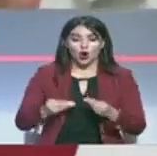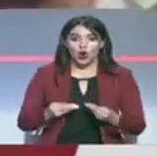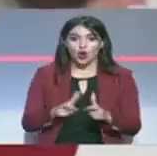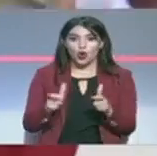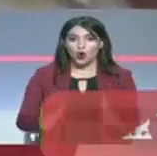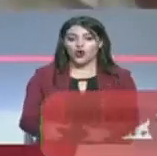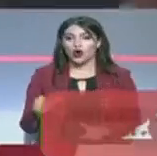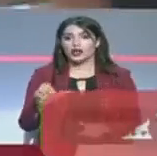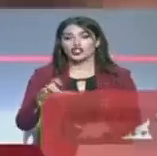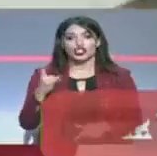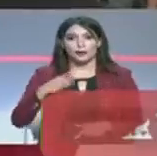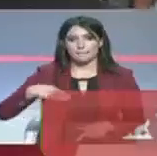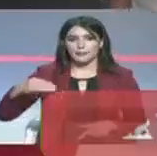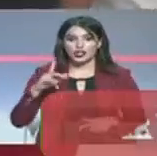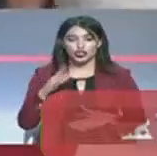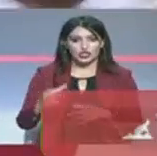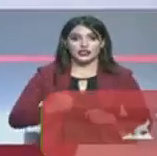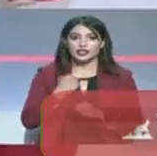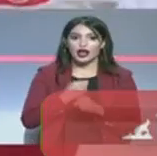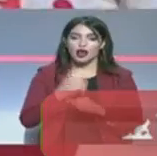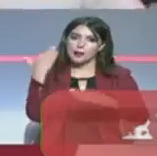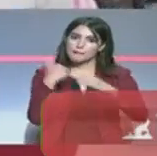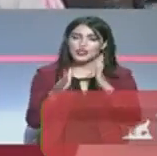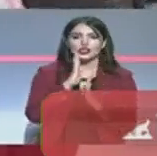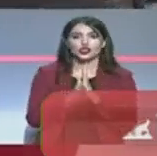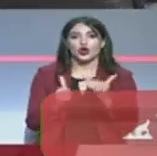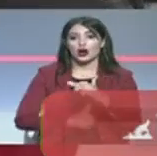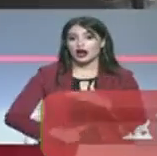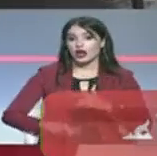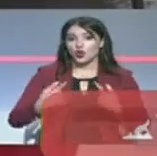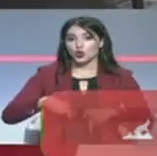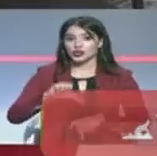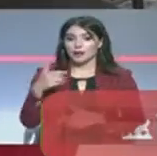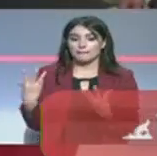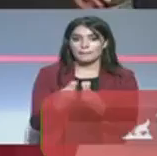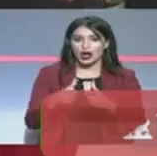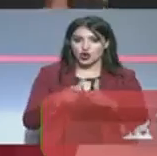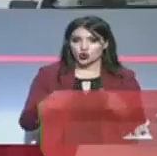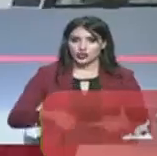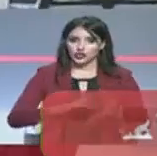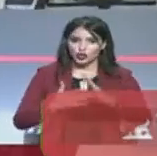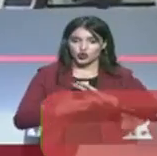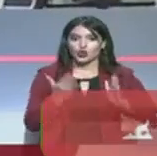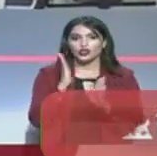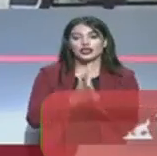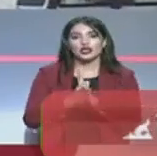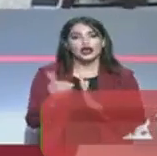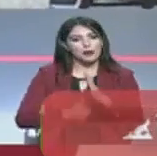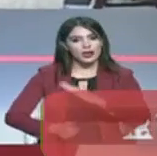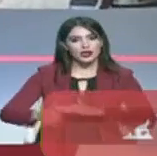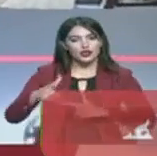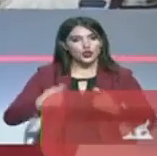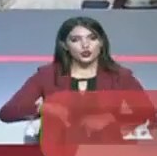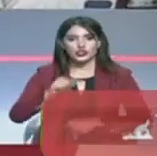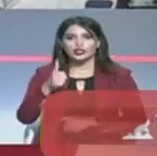هشام المشيشي مهامها، رسالة مباشرة لرئيس الحكومة وفريقه الحكومي. سيد الرئيس، انت نسلم له